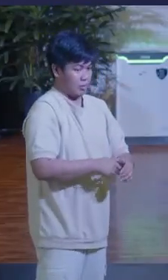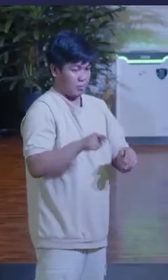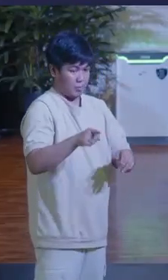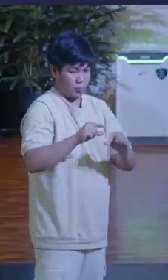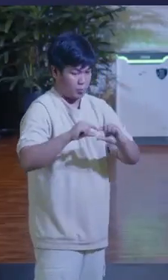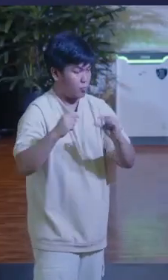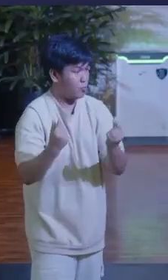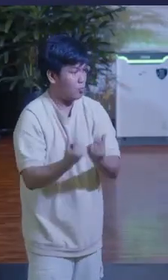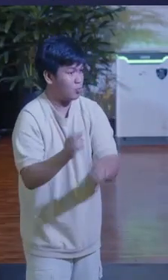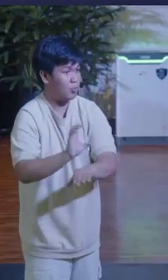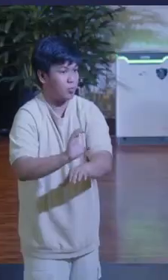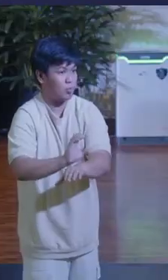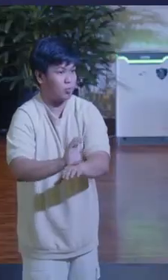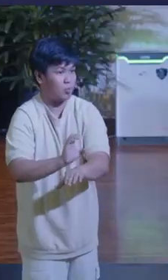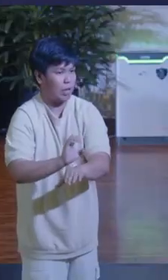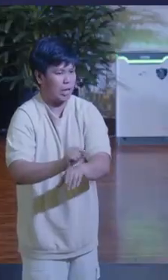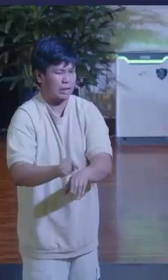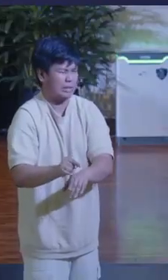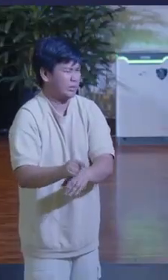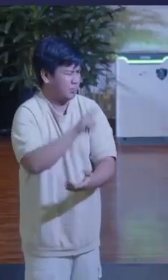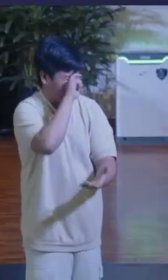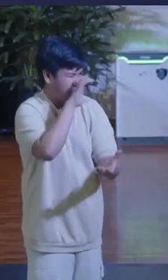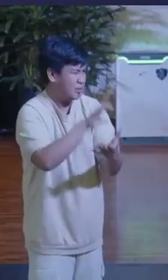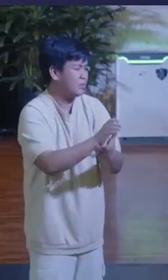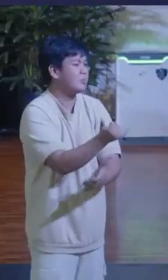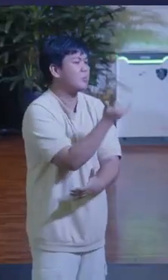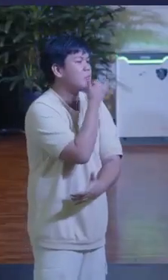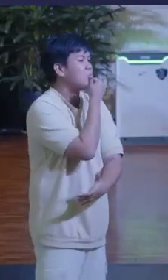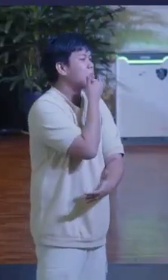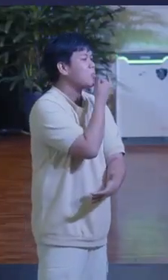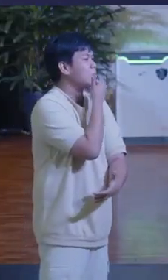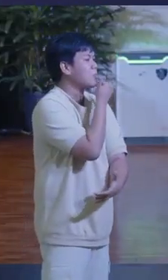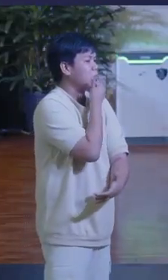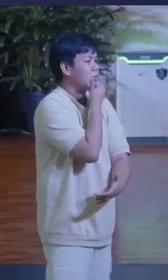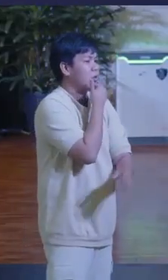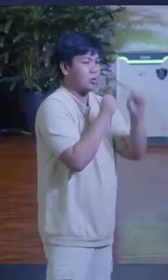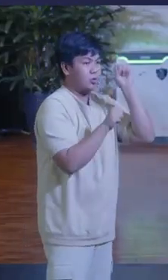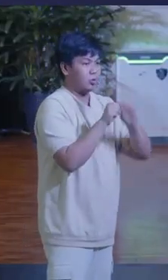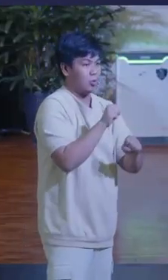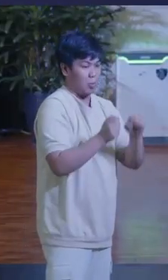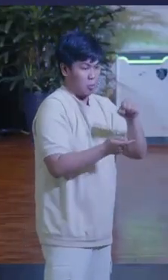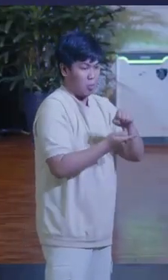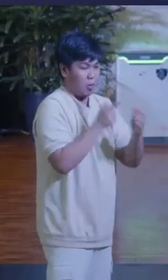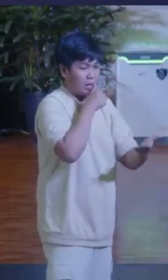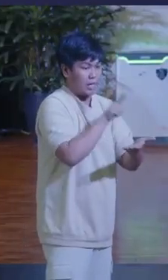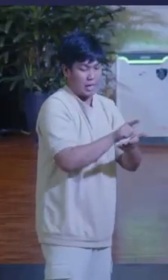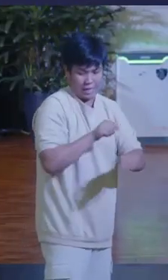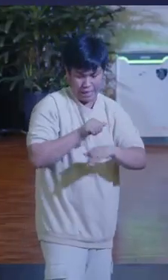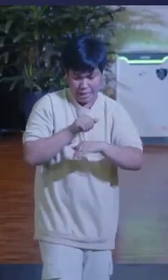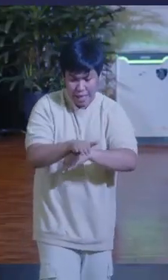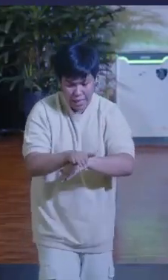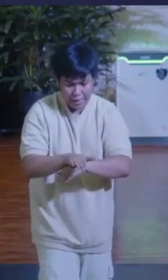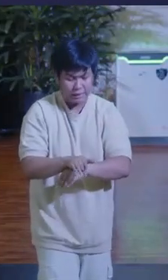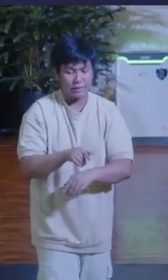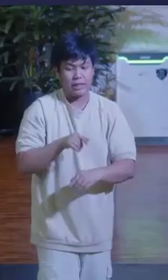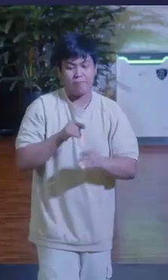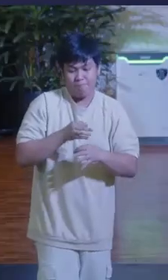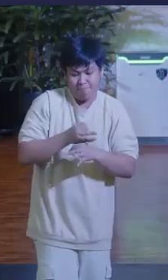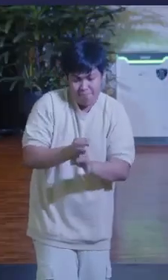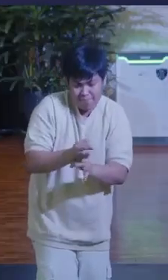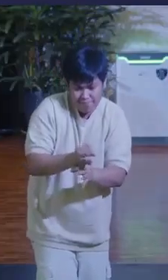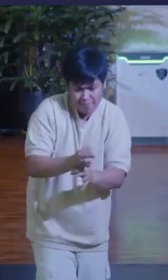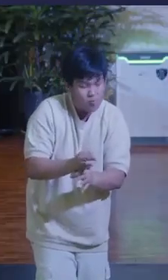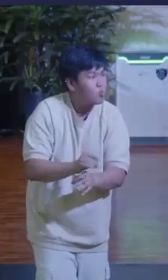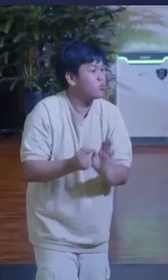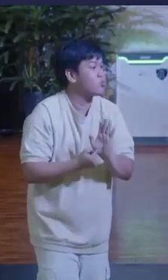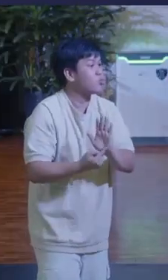paninindigan ng mga miyembro ng mga Galatian churches. Sa Acts 13 po,